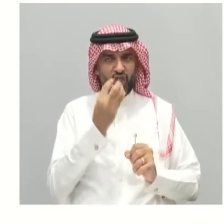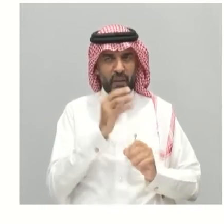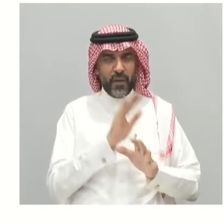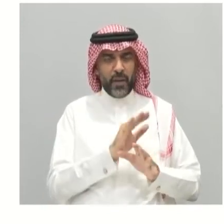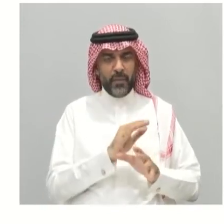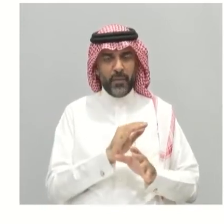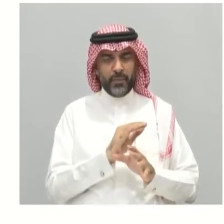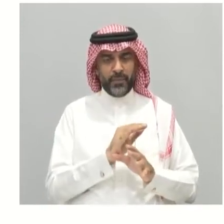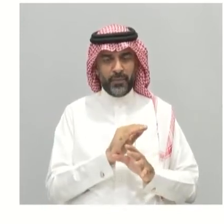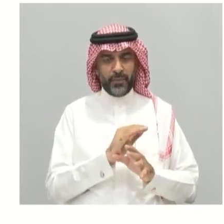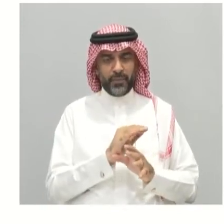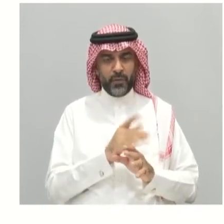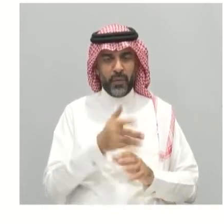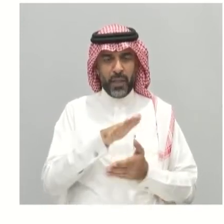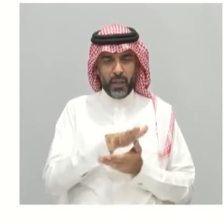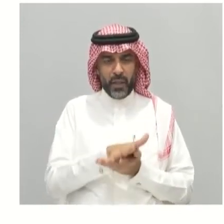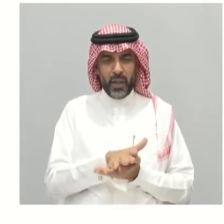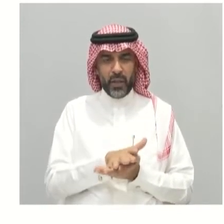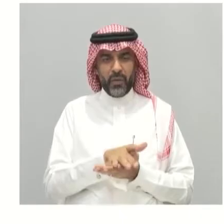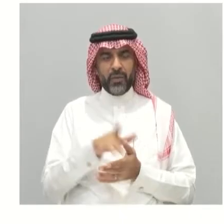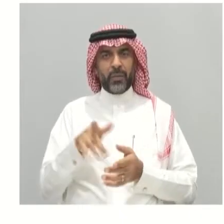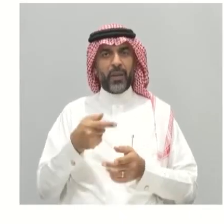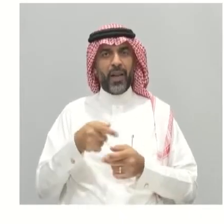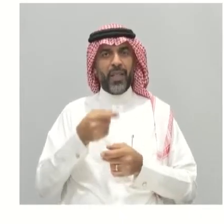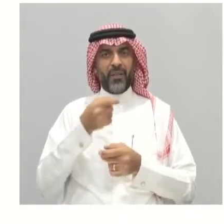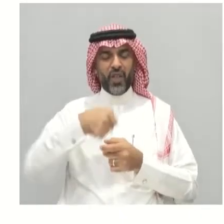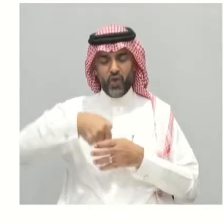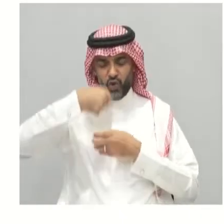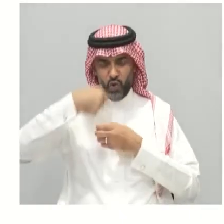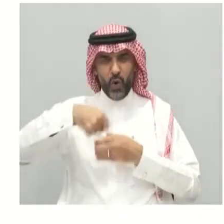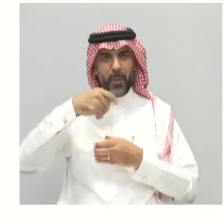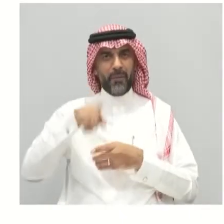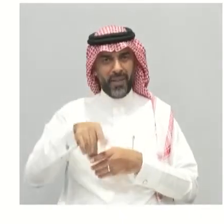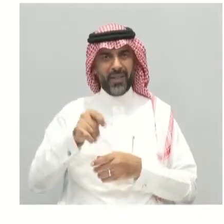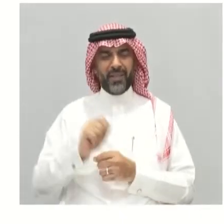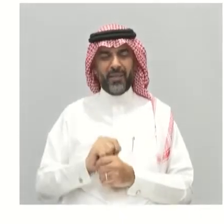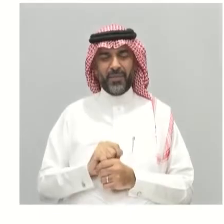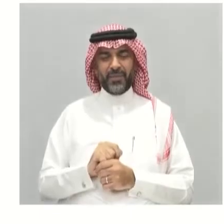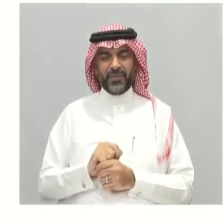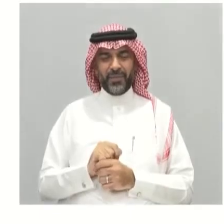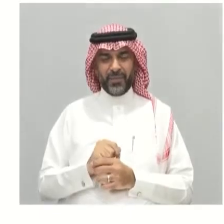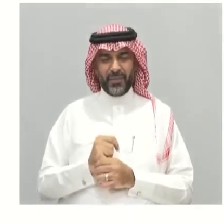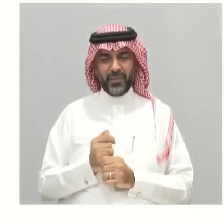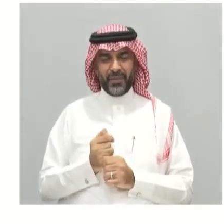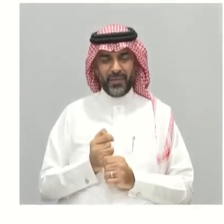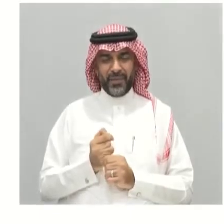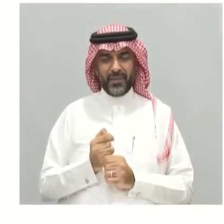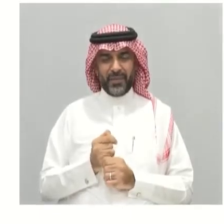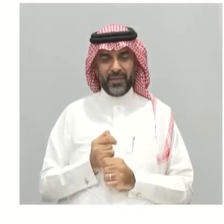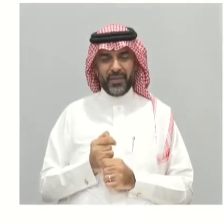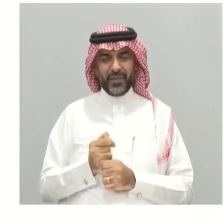طبعا لتستخدم في الحساء او الشوربه والتوابل ويحضر الاجار المستخدم في المختبرات